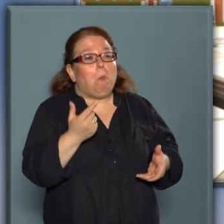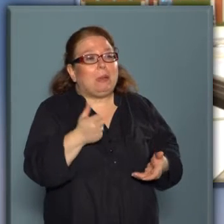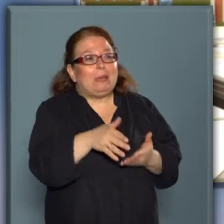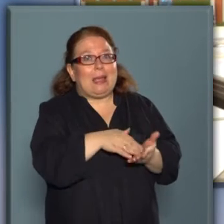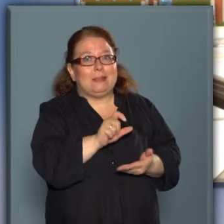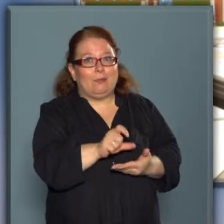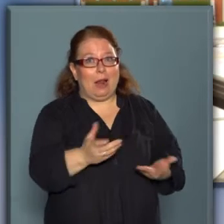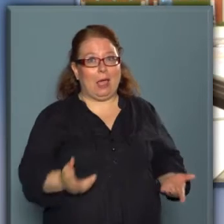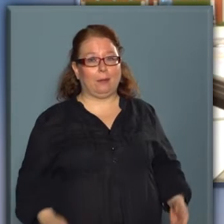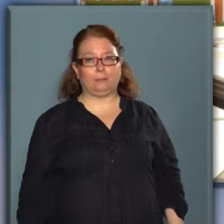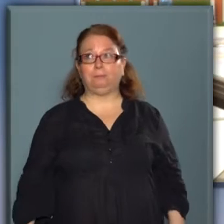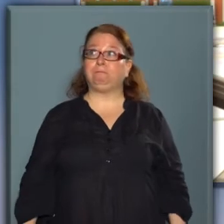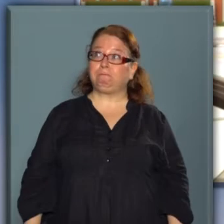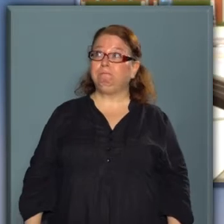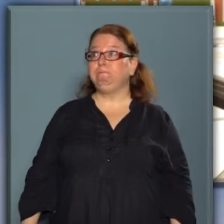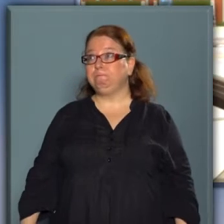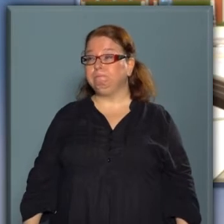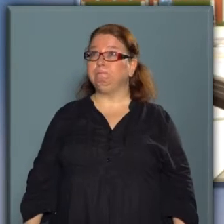kezdeni?